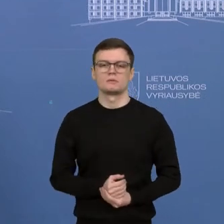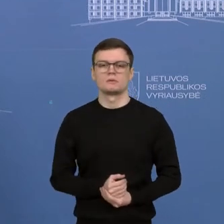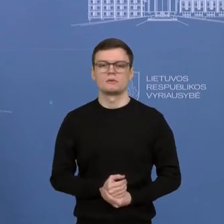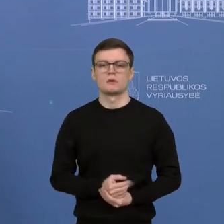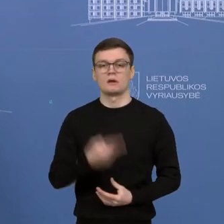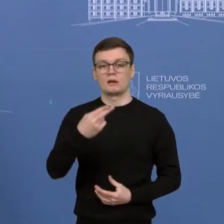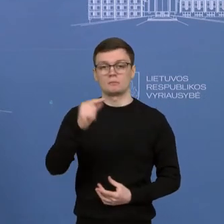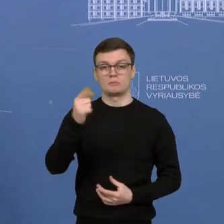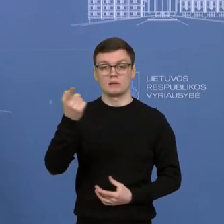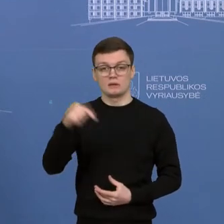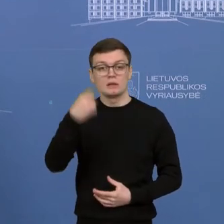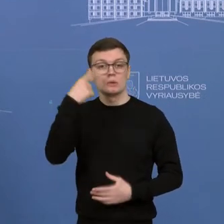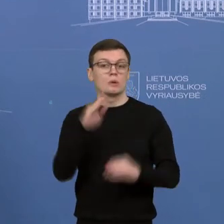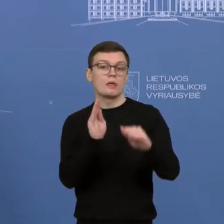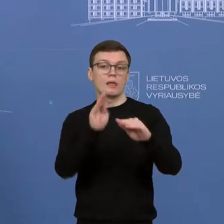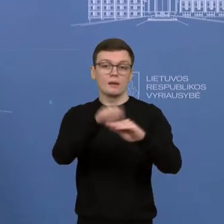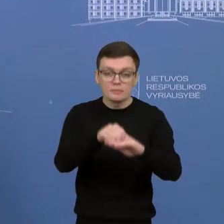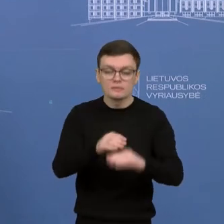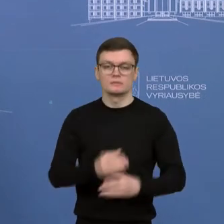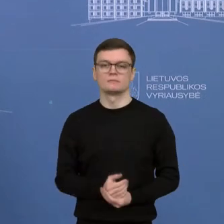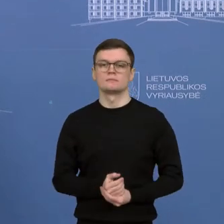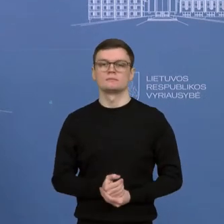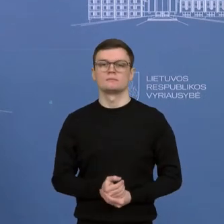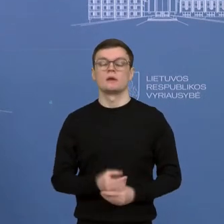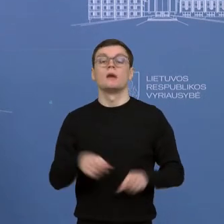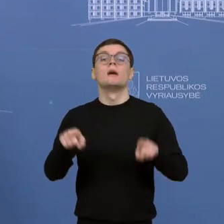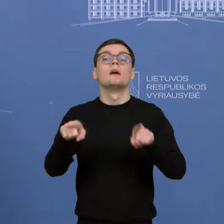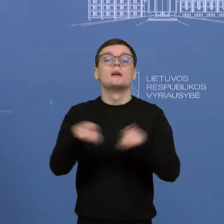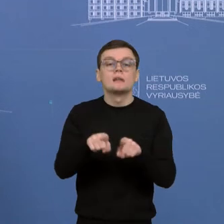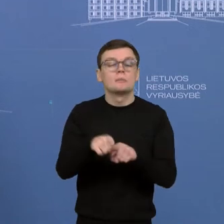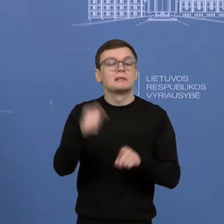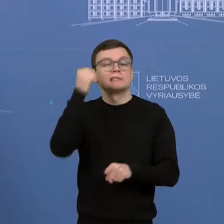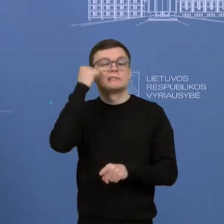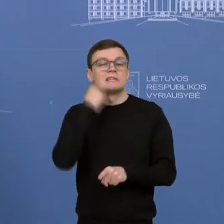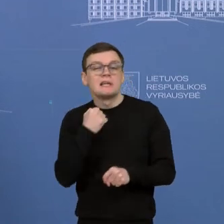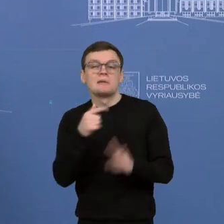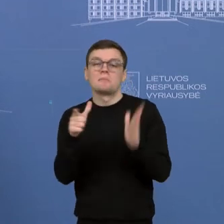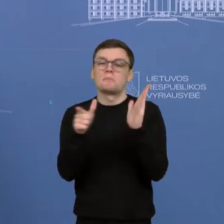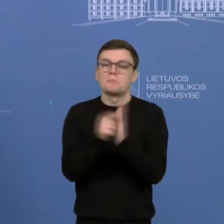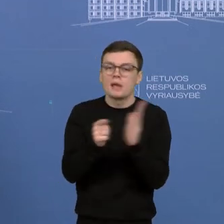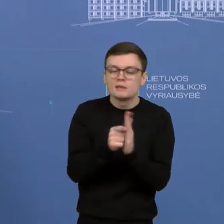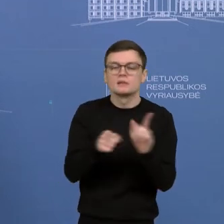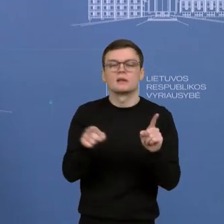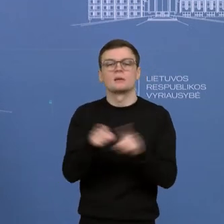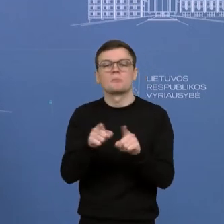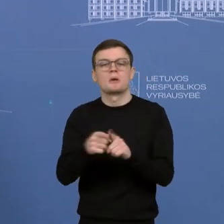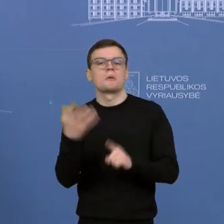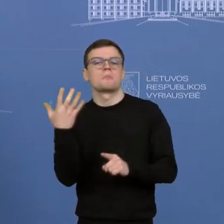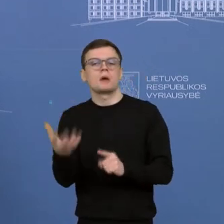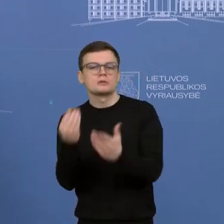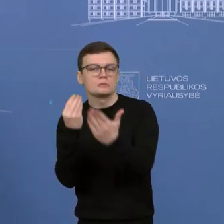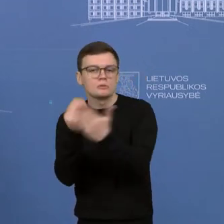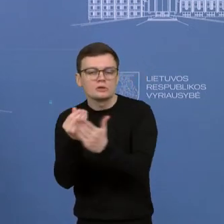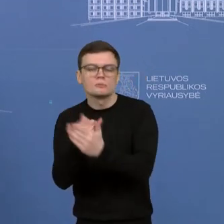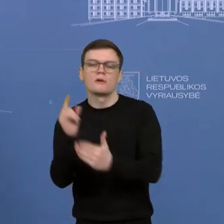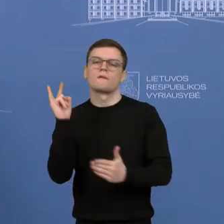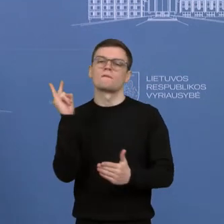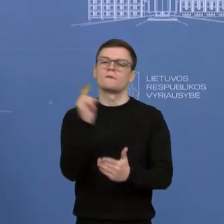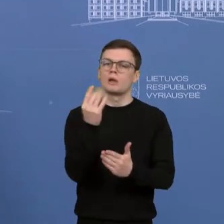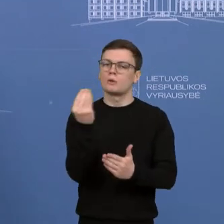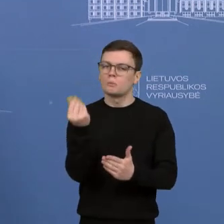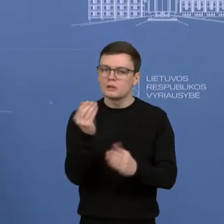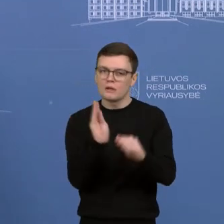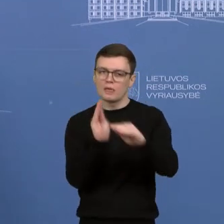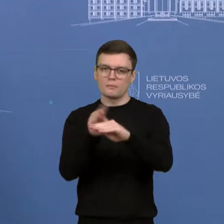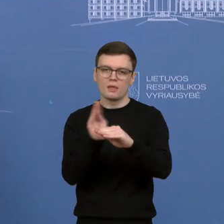neapmokestinamąjį pajamų dydį, taip pat didinti senatvės pensijas, šalpos išmokas, vaiko pinigus ir taip